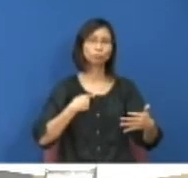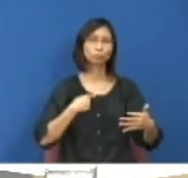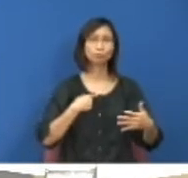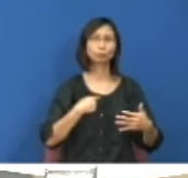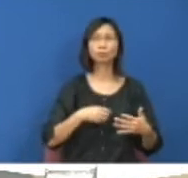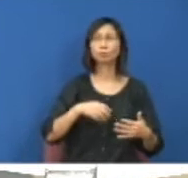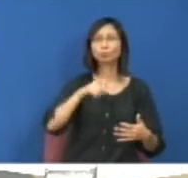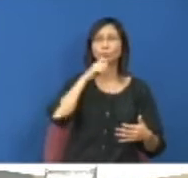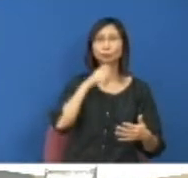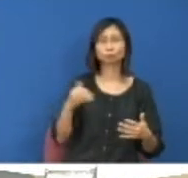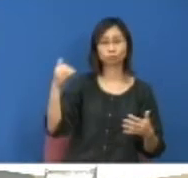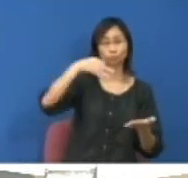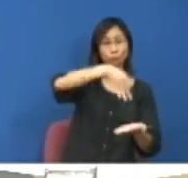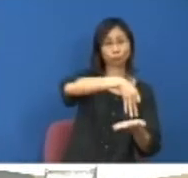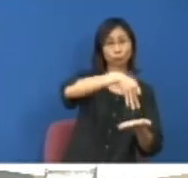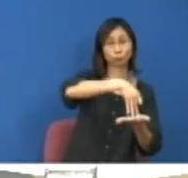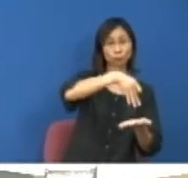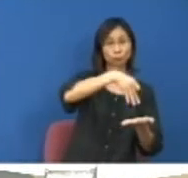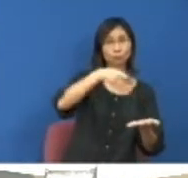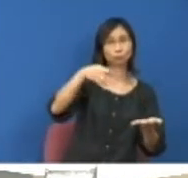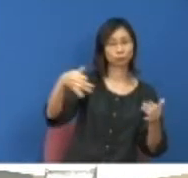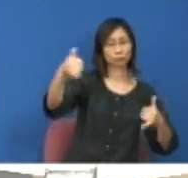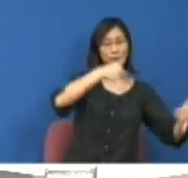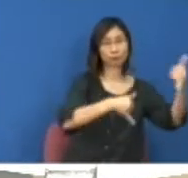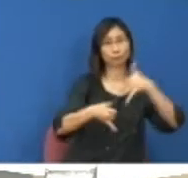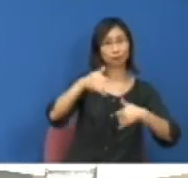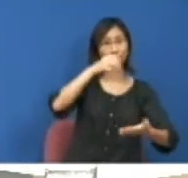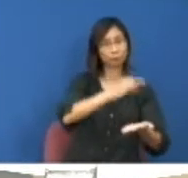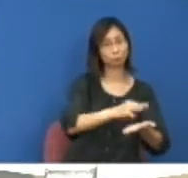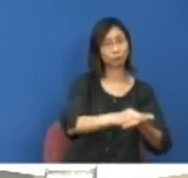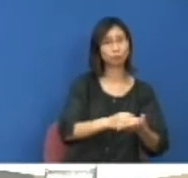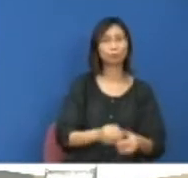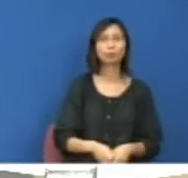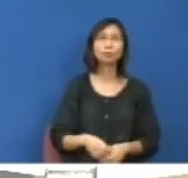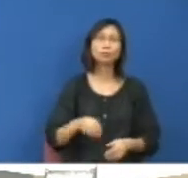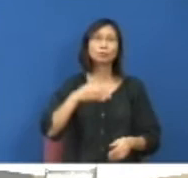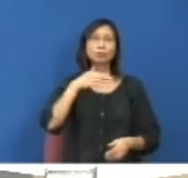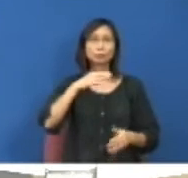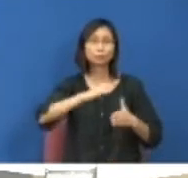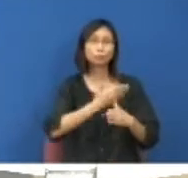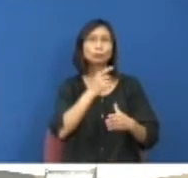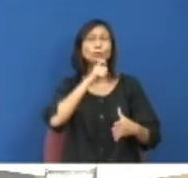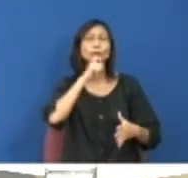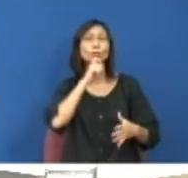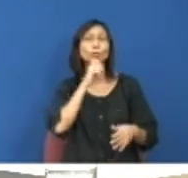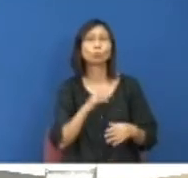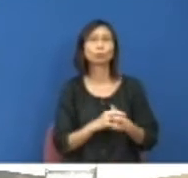的集結地點到最後的降落道中的時候，當時有很多年輕的朋友就說這是階級鬥爭，也有一個